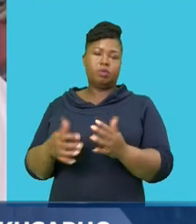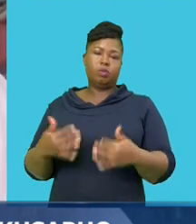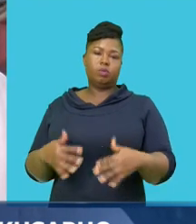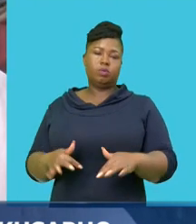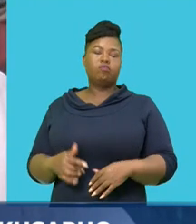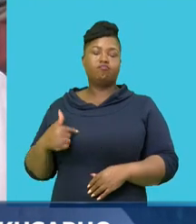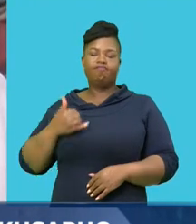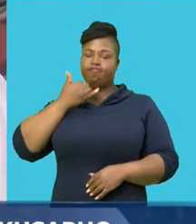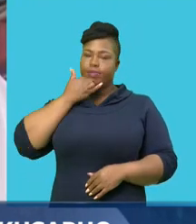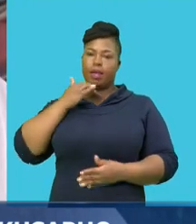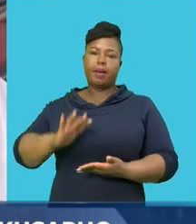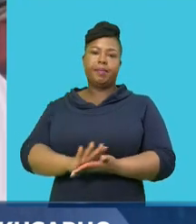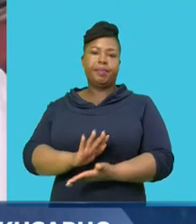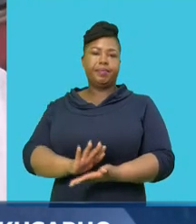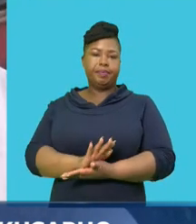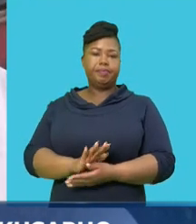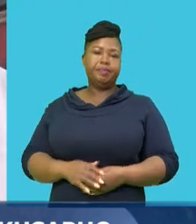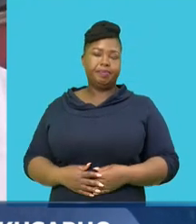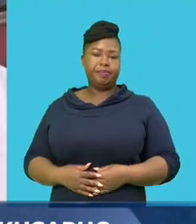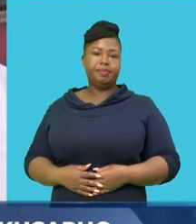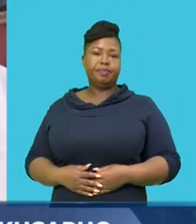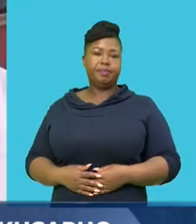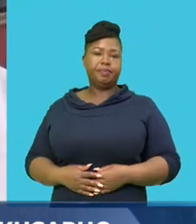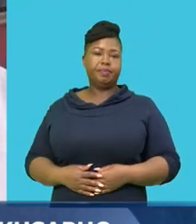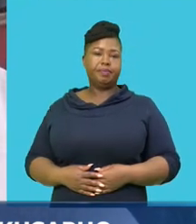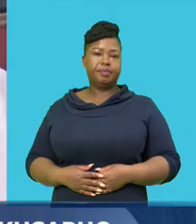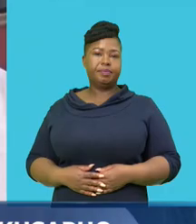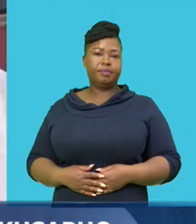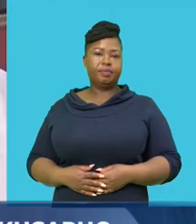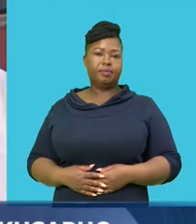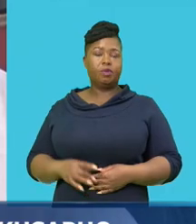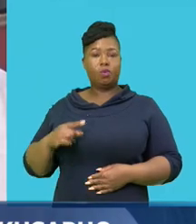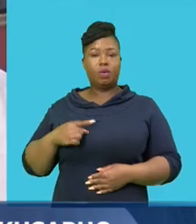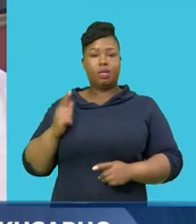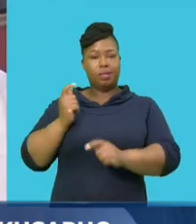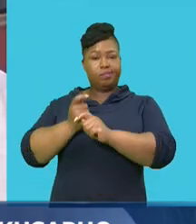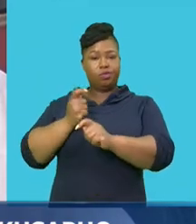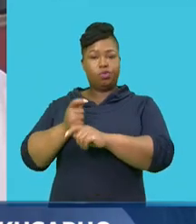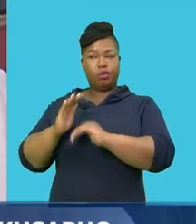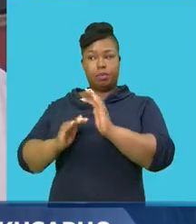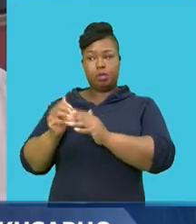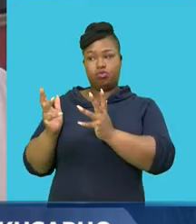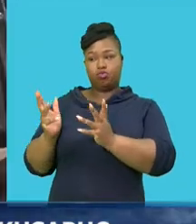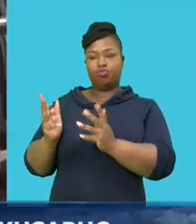So kutwa ke thabile ha bankiziritse mokhukhu tjena.